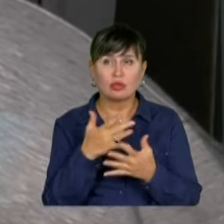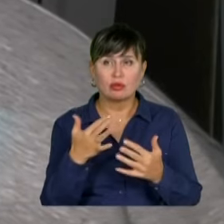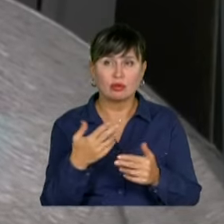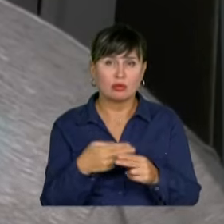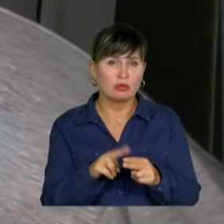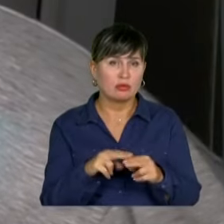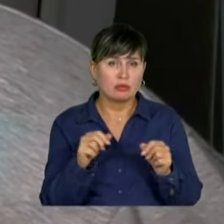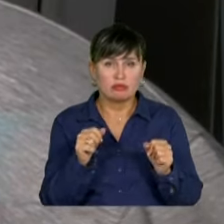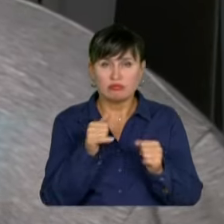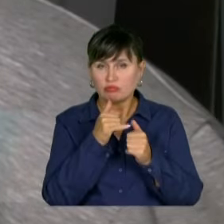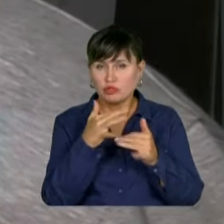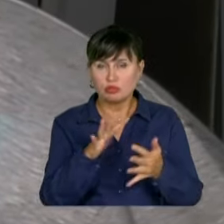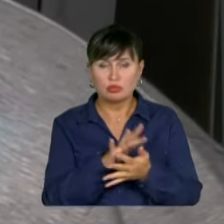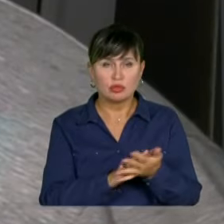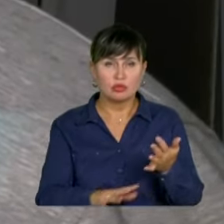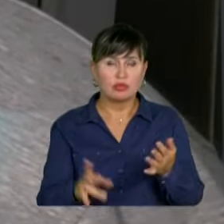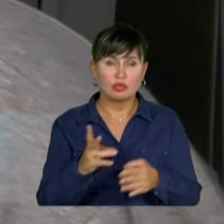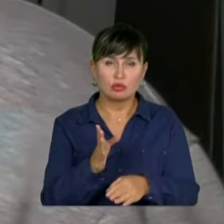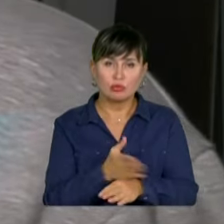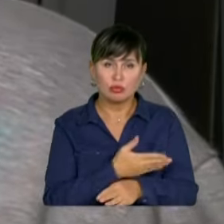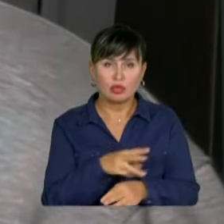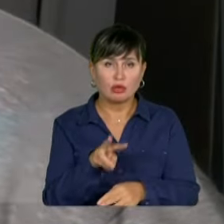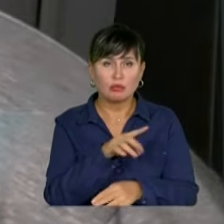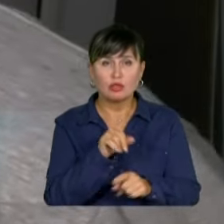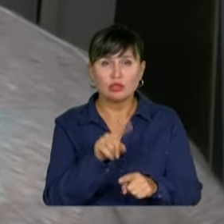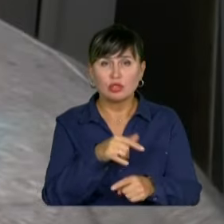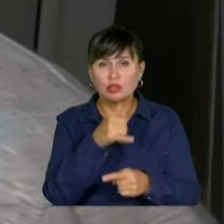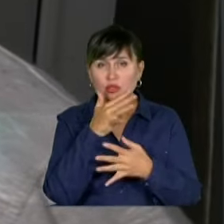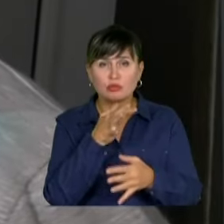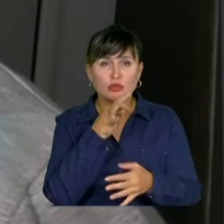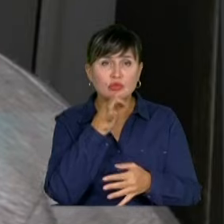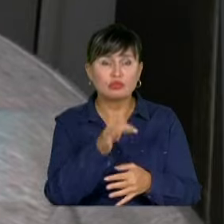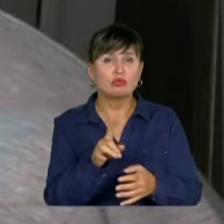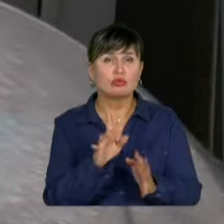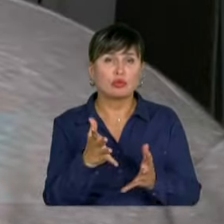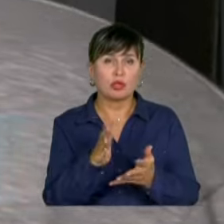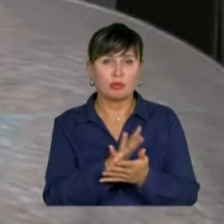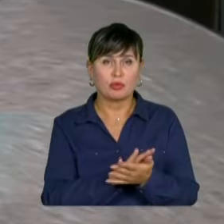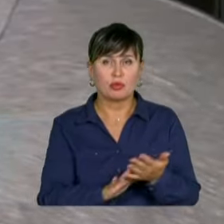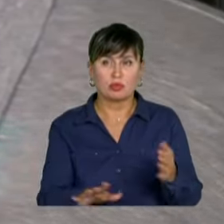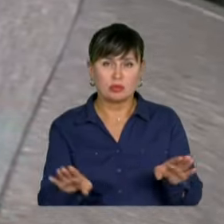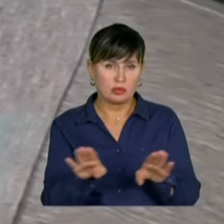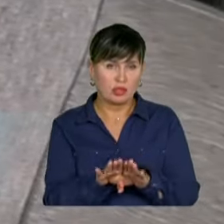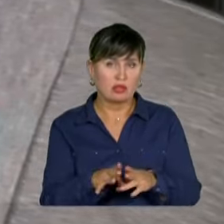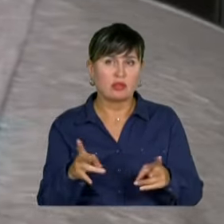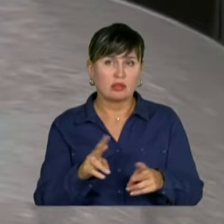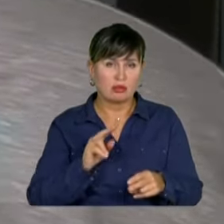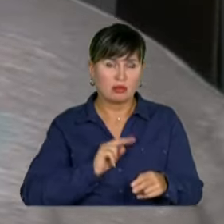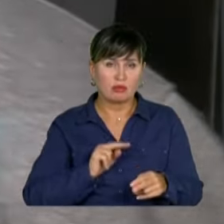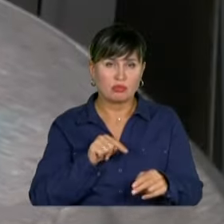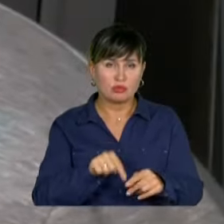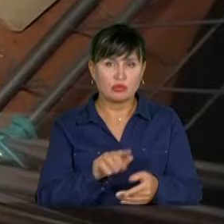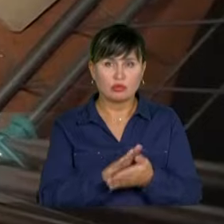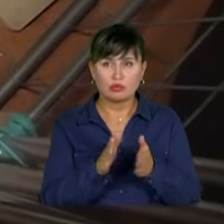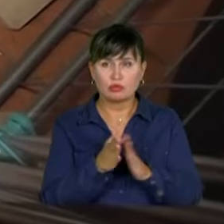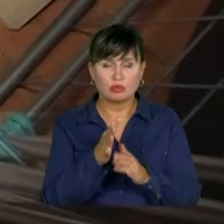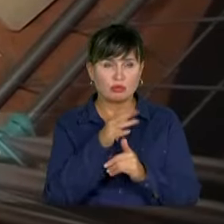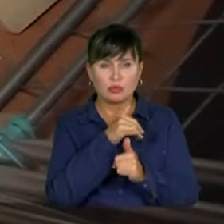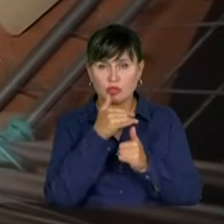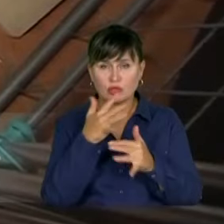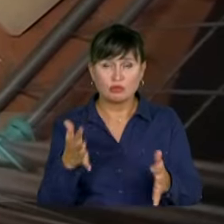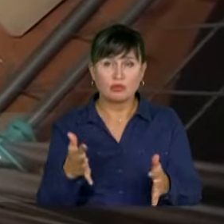продолжаться, это надо устранять. Мы даже не можем предсказать, какие будут последствия. Но закрыться придется, работать мы не сможем в таких условиях. На